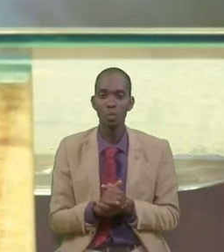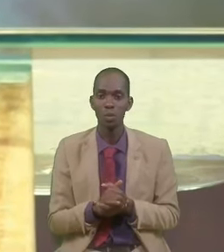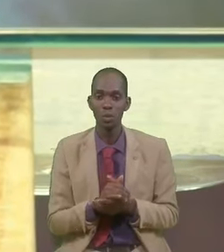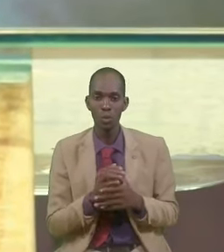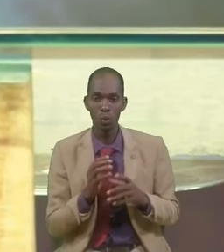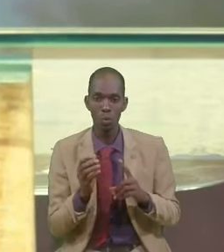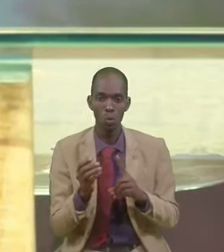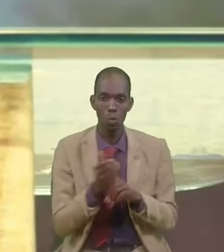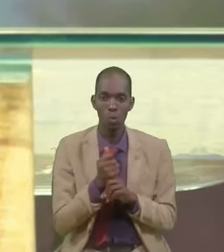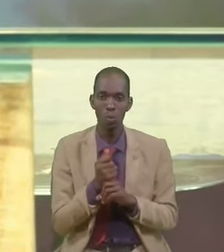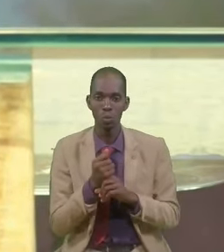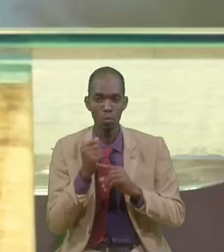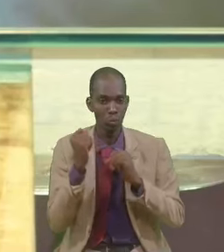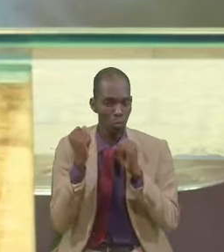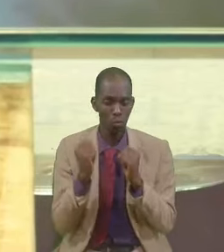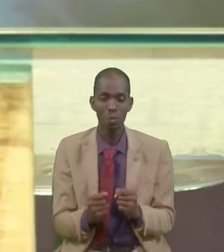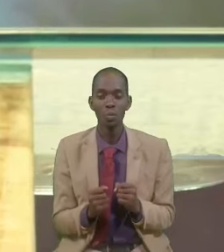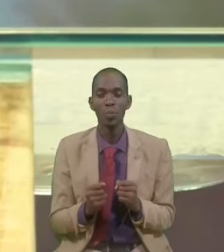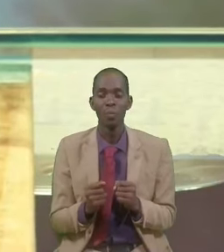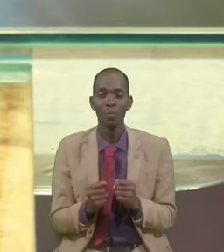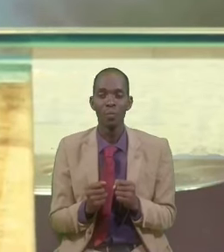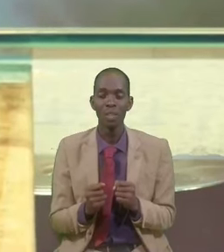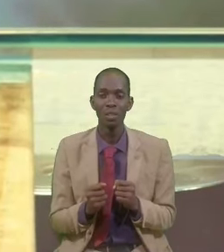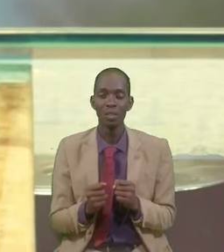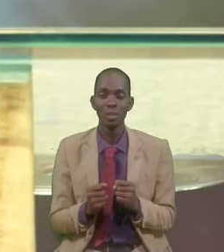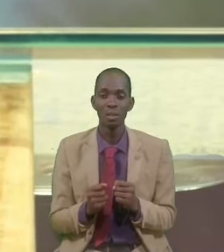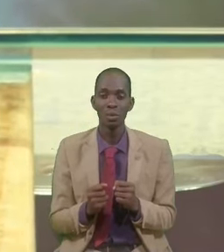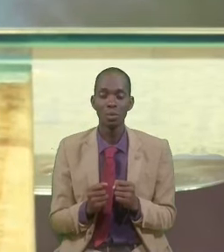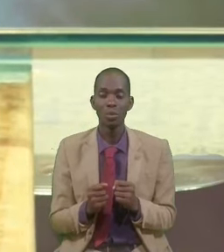Tenez bon. Tenez bon.